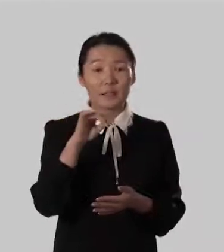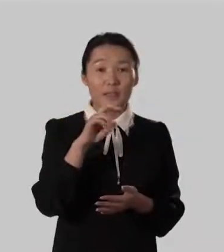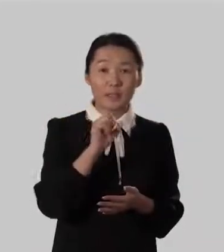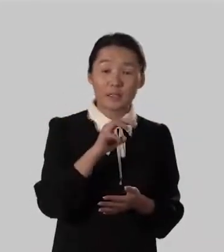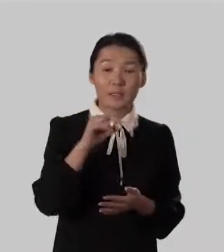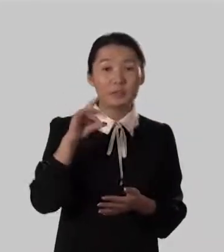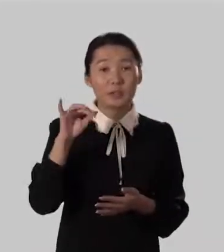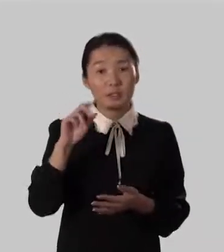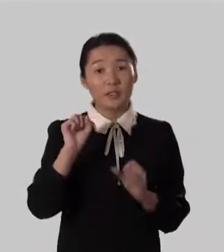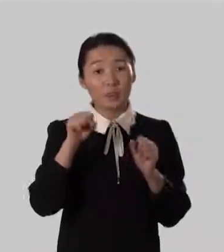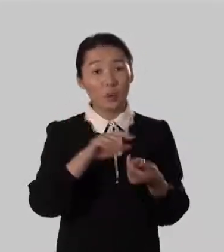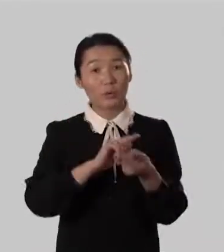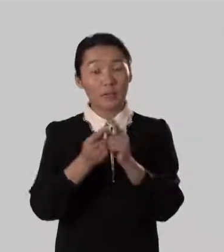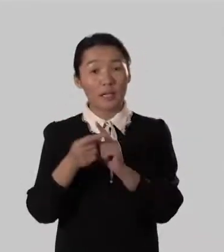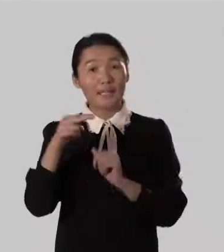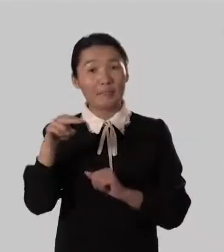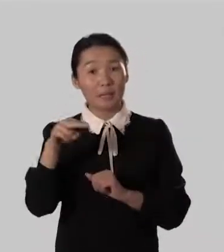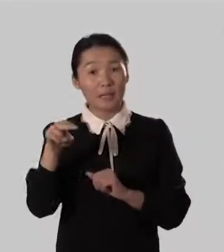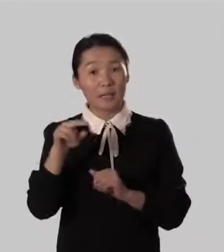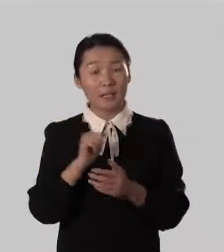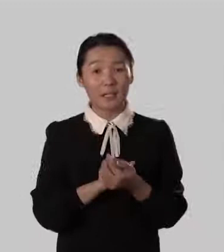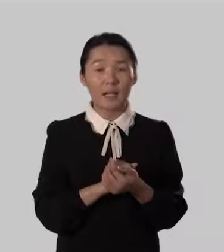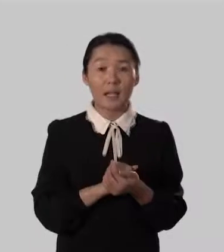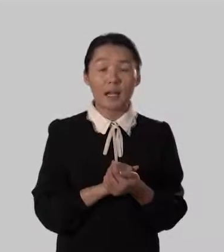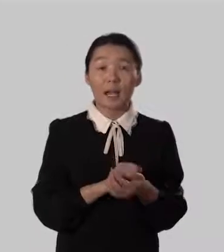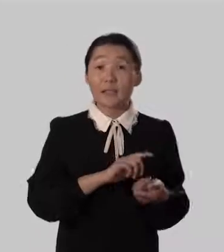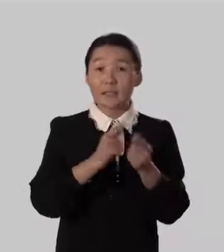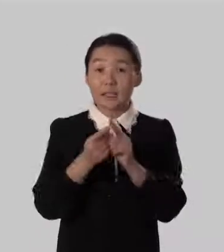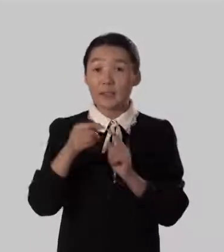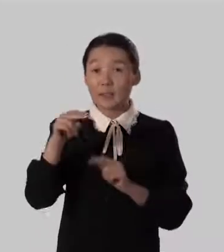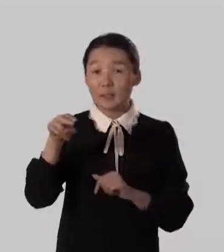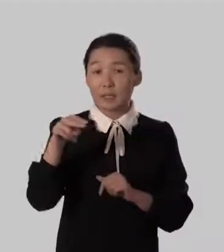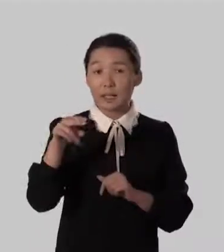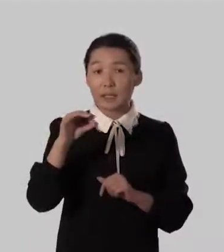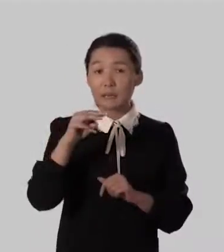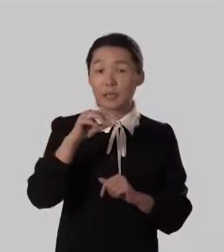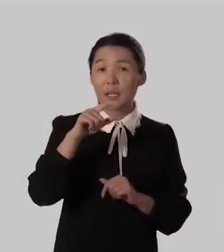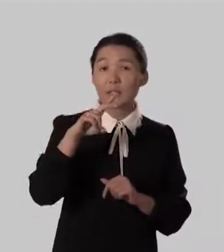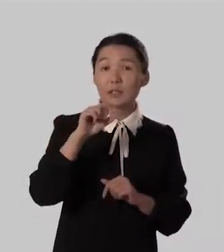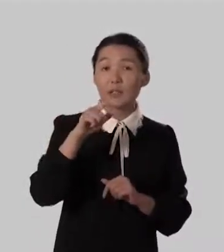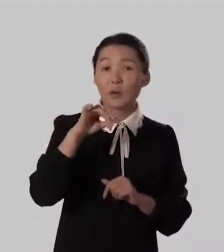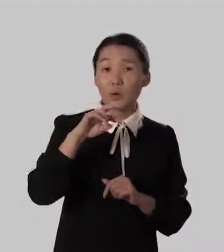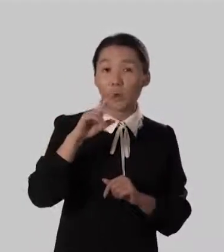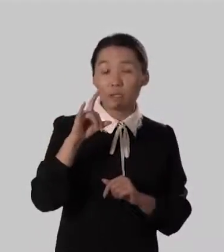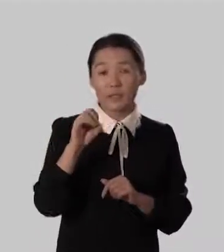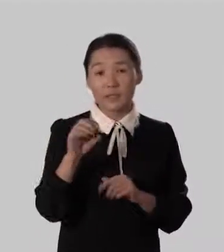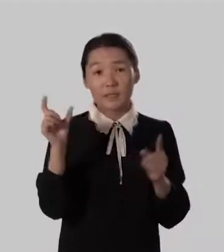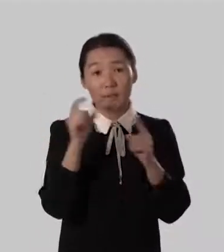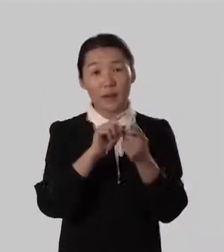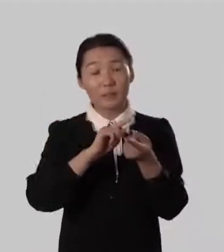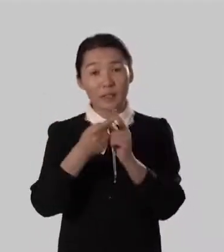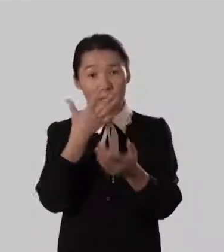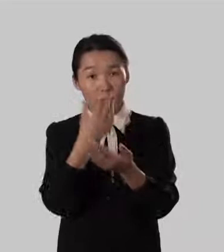причастия могут переходить в прилагательные становясь прилагательными отглагольные слова меняют свое